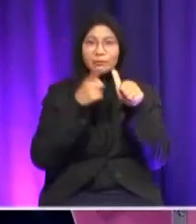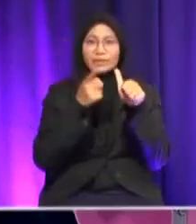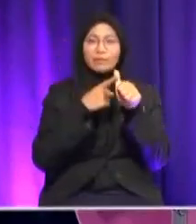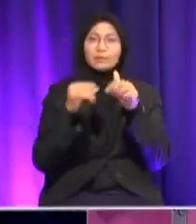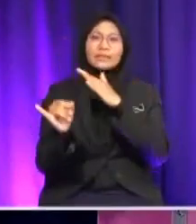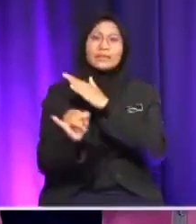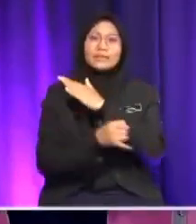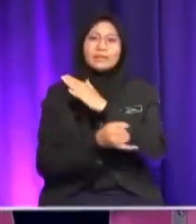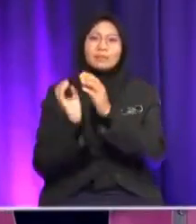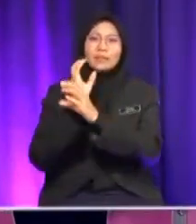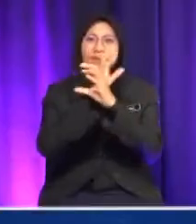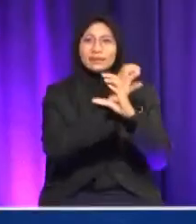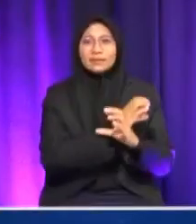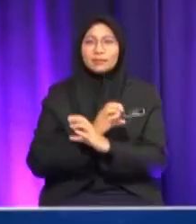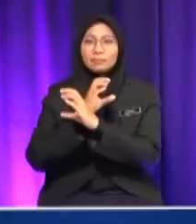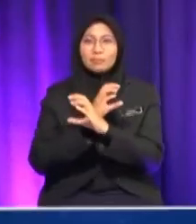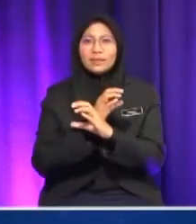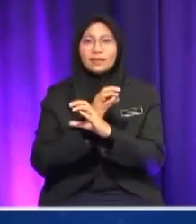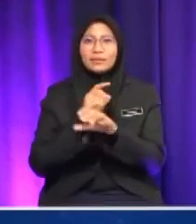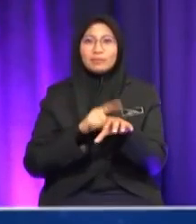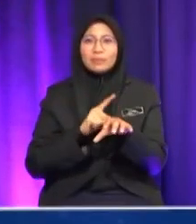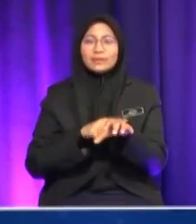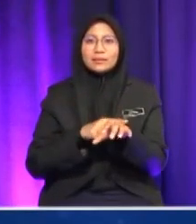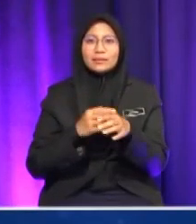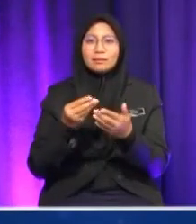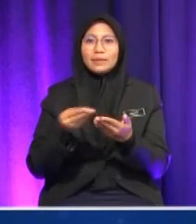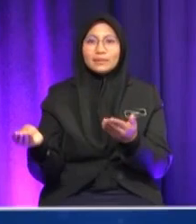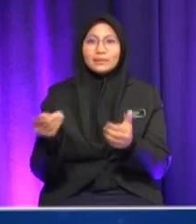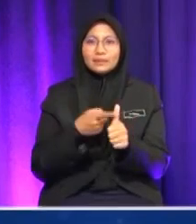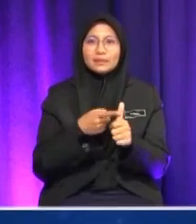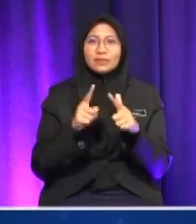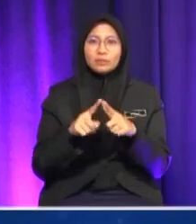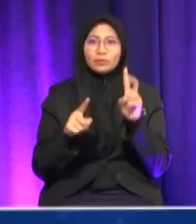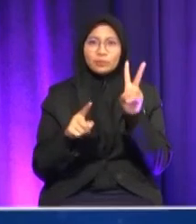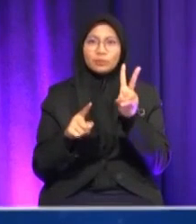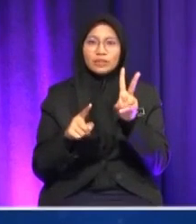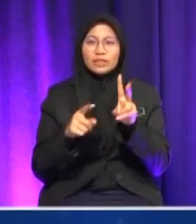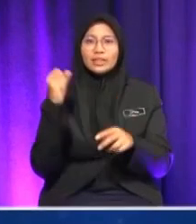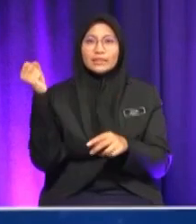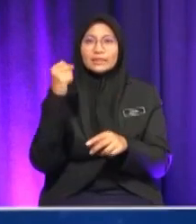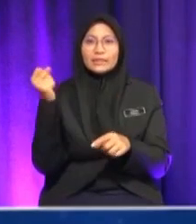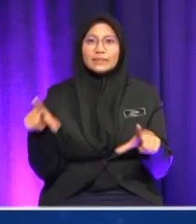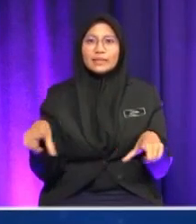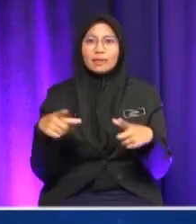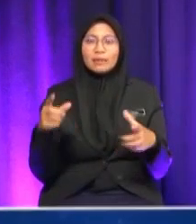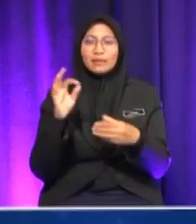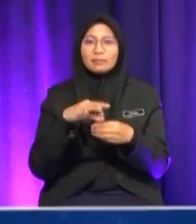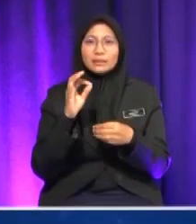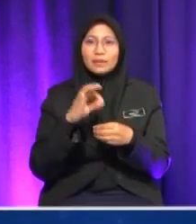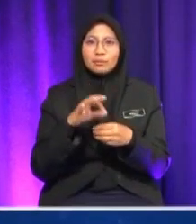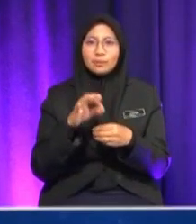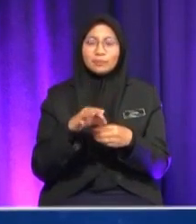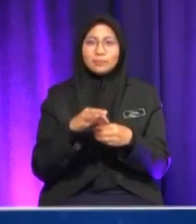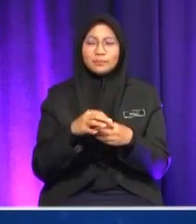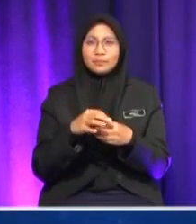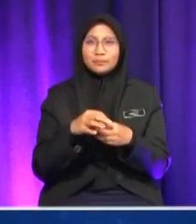cermat semasa kita berbelanja. Yang kedua, usaha yang kedua, sentiasa mengamalkan amalan menabung. Dan